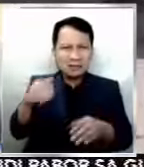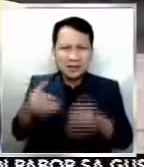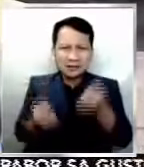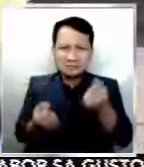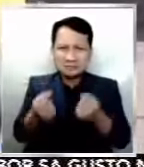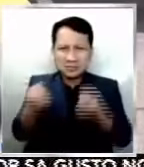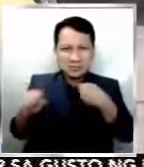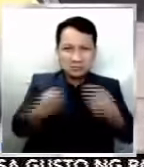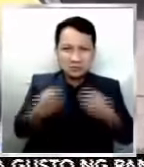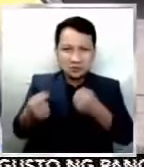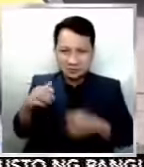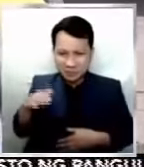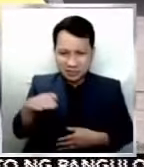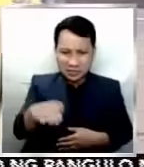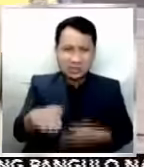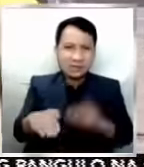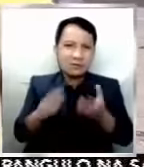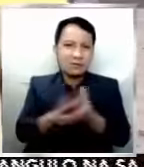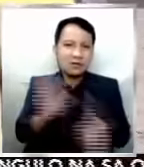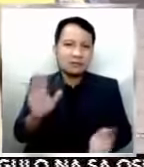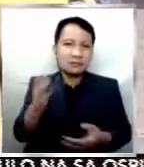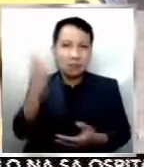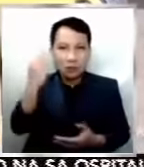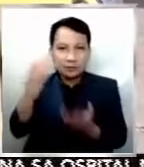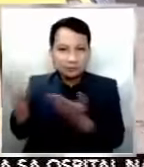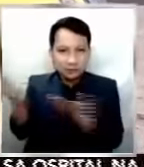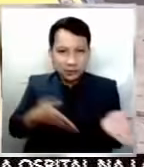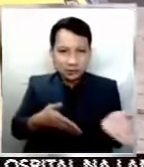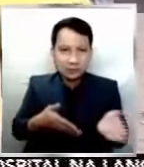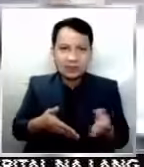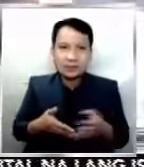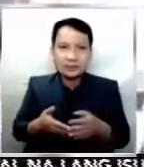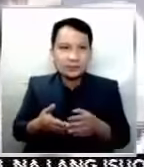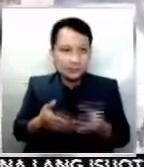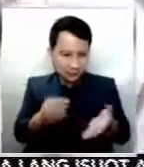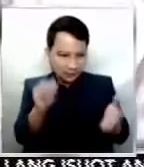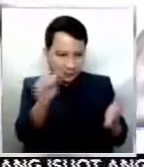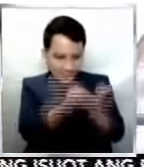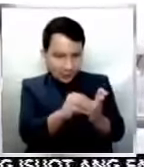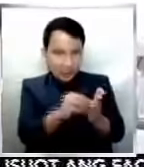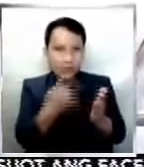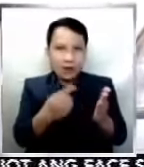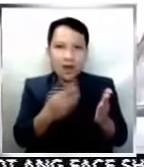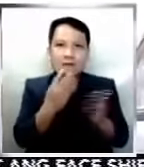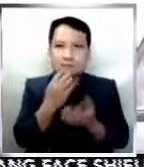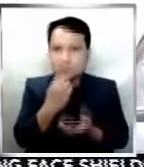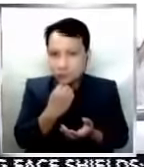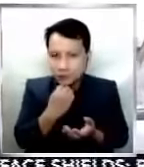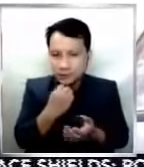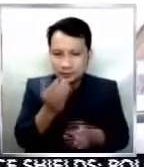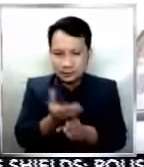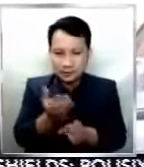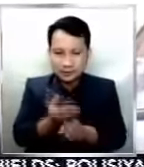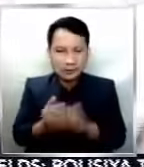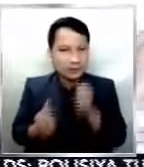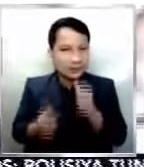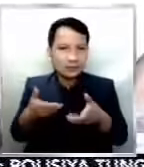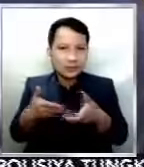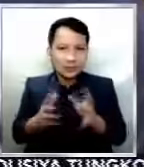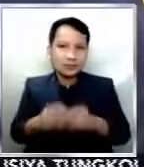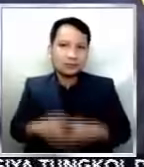dahil misdeclared umano at tinangkang ipasok bilang murang sasakyan. Hindi na namin pinapayagan makuha pa nung importer